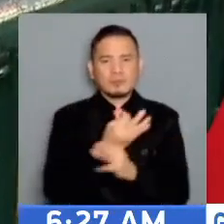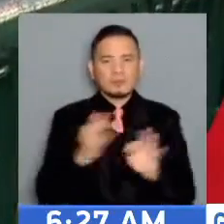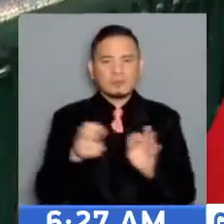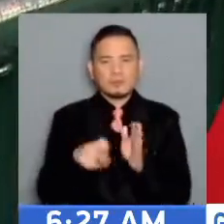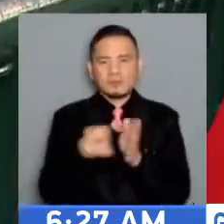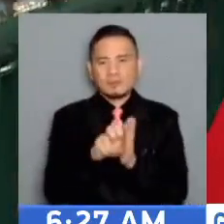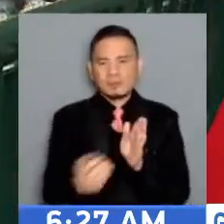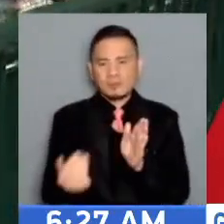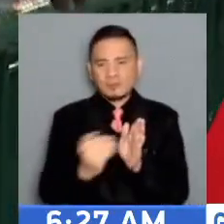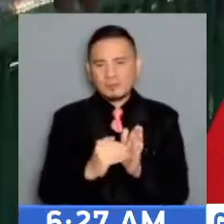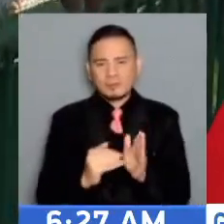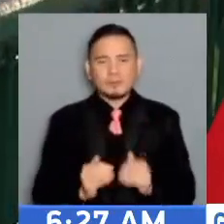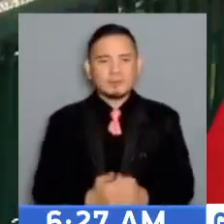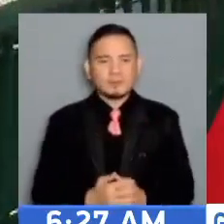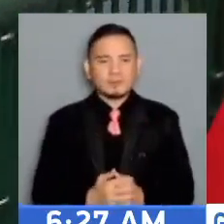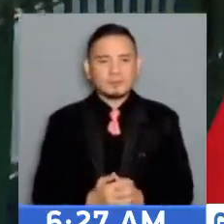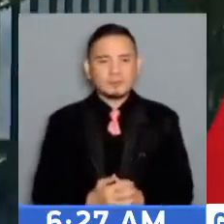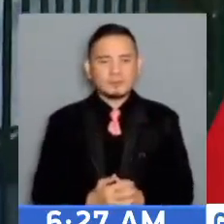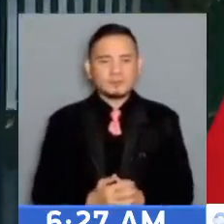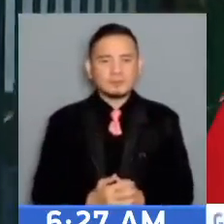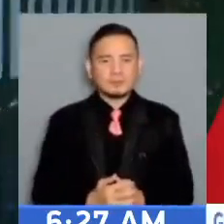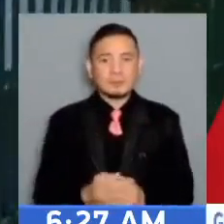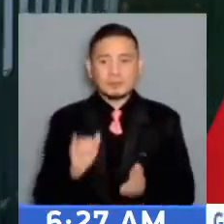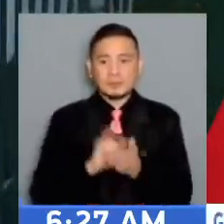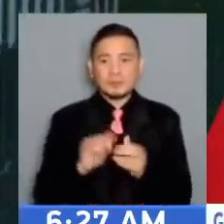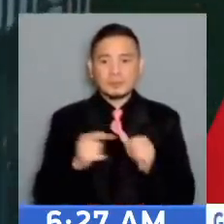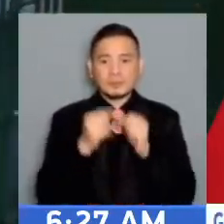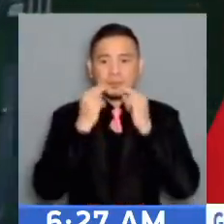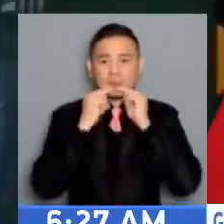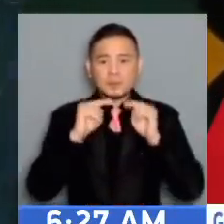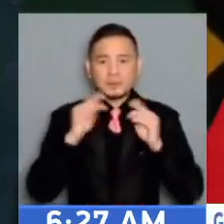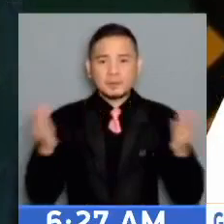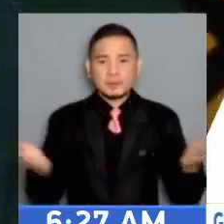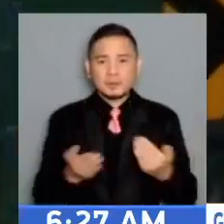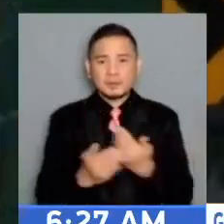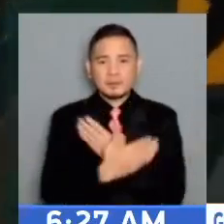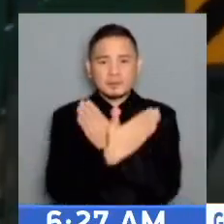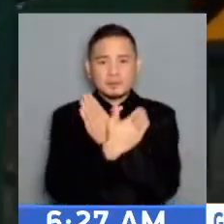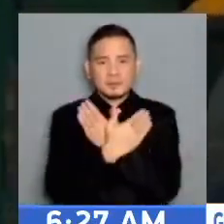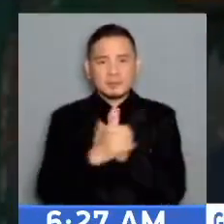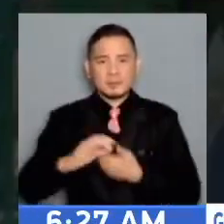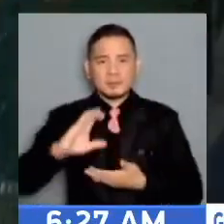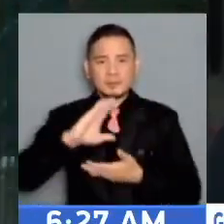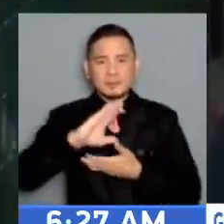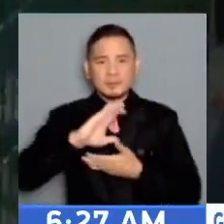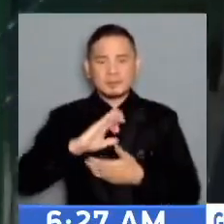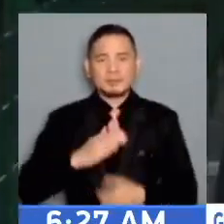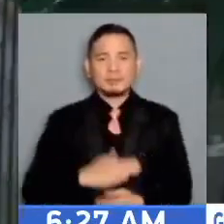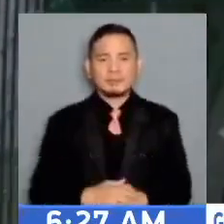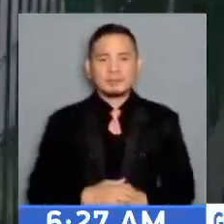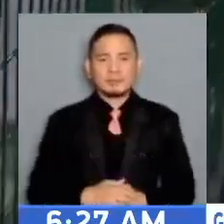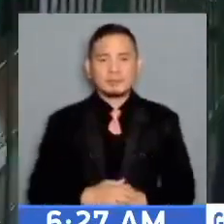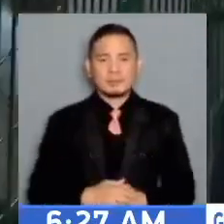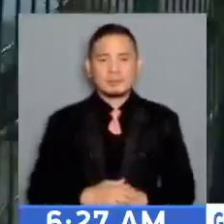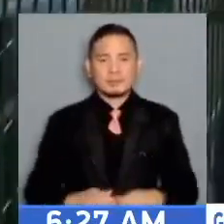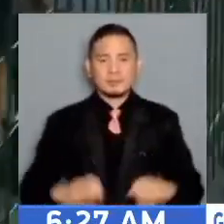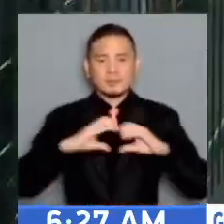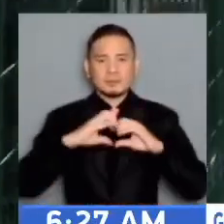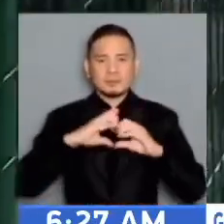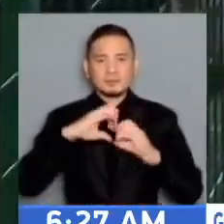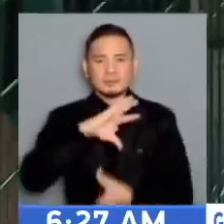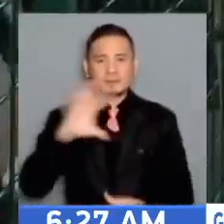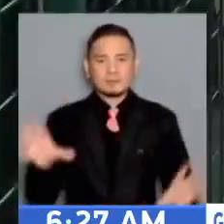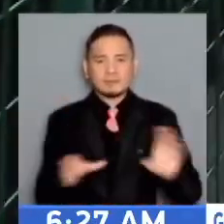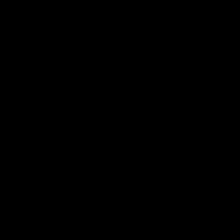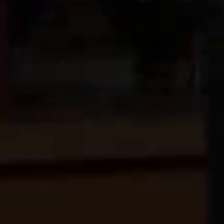EDSA Busway. Yan ang unang balita mula rito sa Monumento sa Caloocan. Ako po si Jonathan Andal para sa GMA Integrated News.